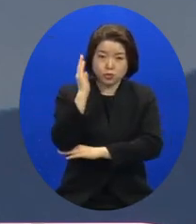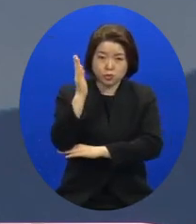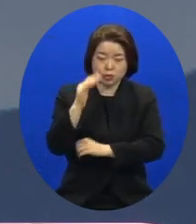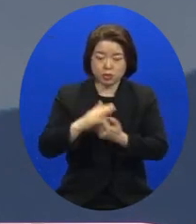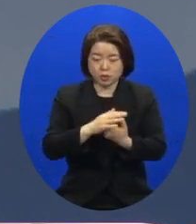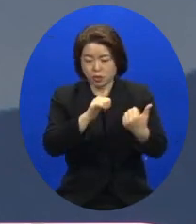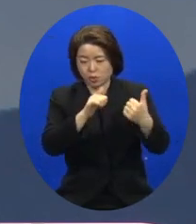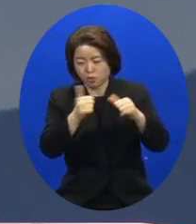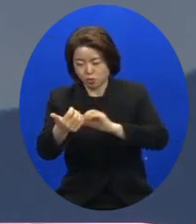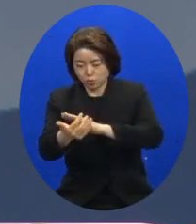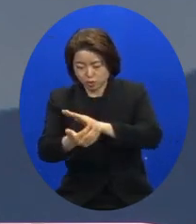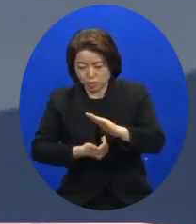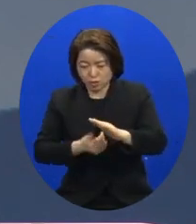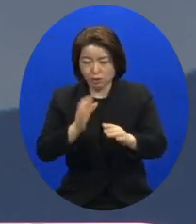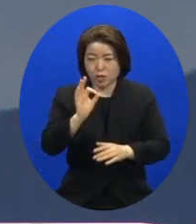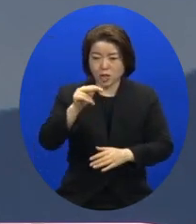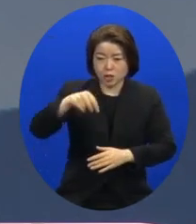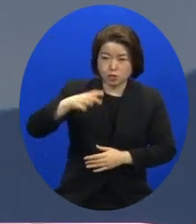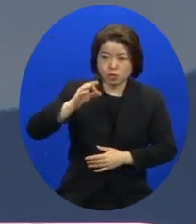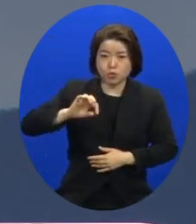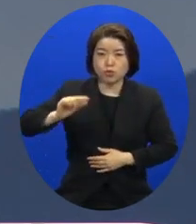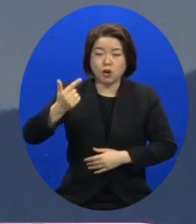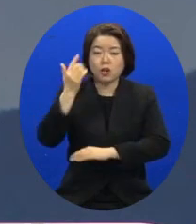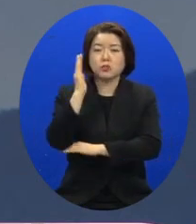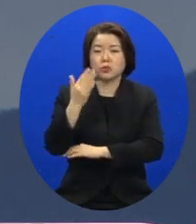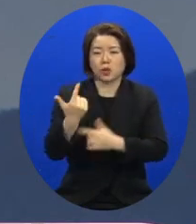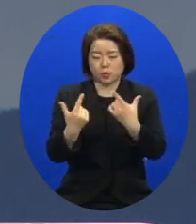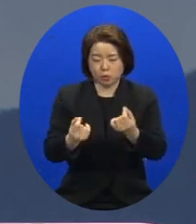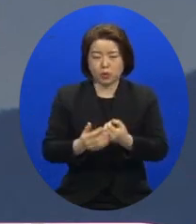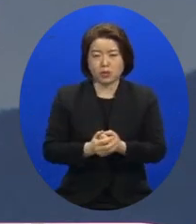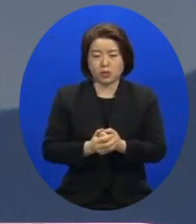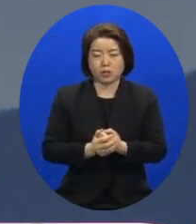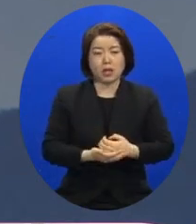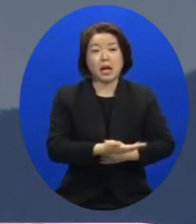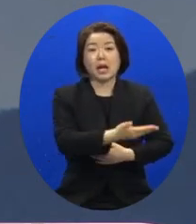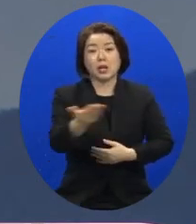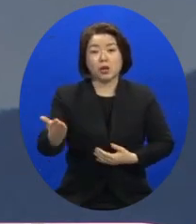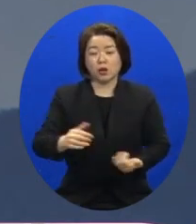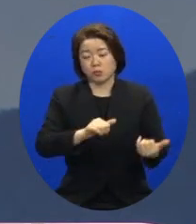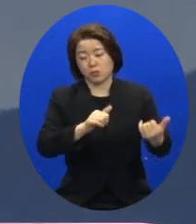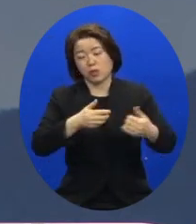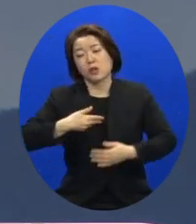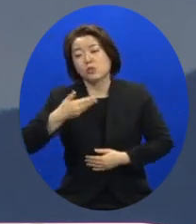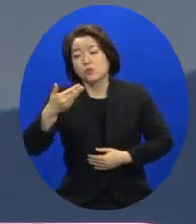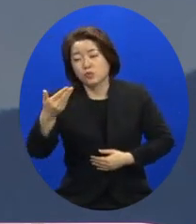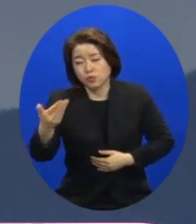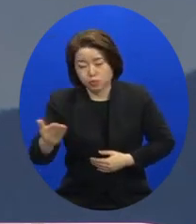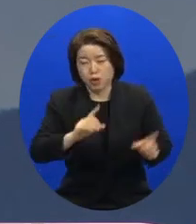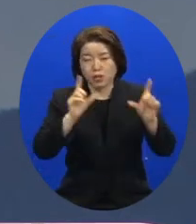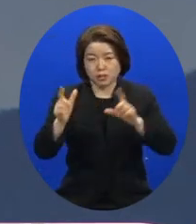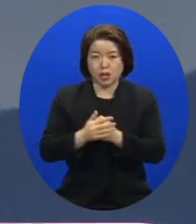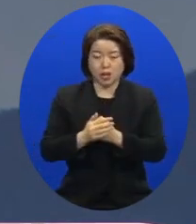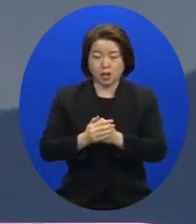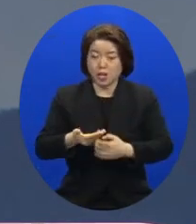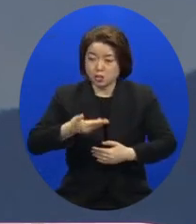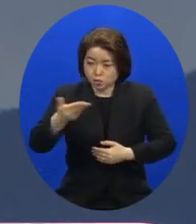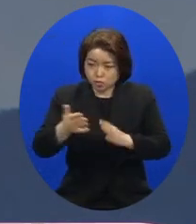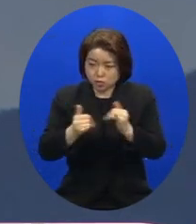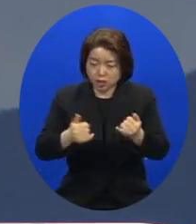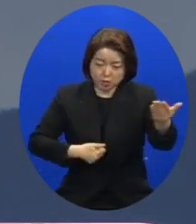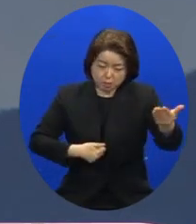유언 설교와 같았습니다. 여러분, 죽어 사십시오. 주는 자가 받는 자보다 복이 있습니다.